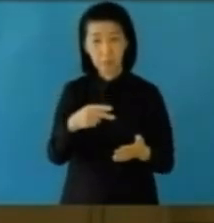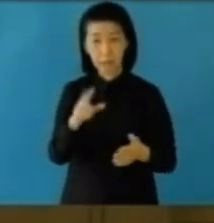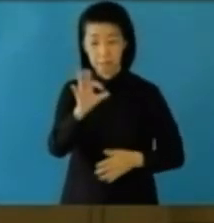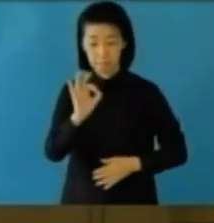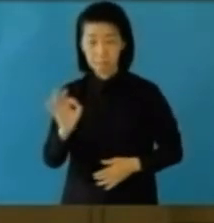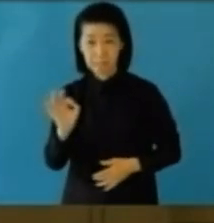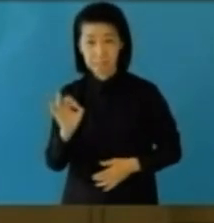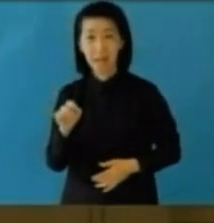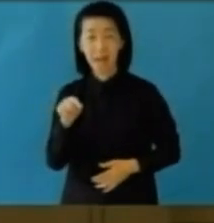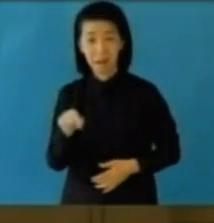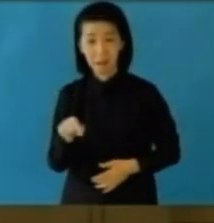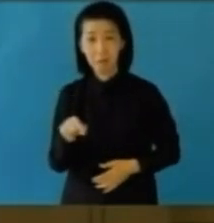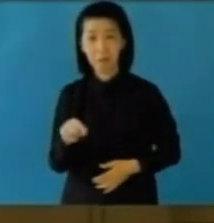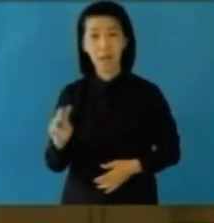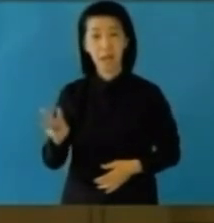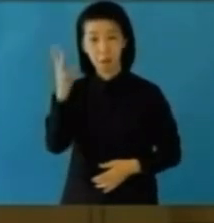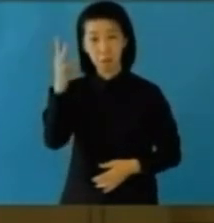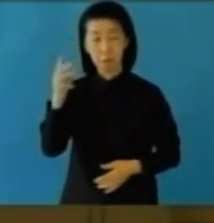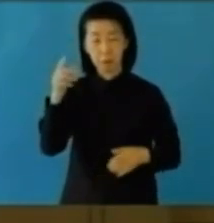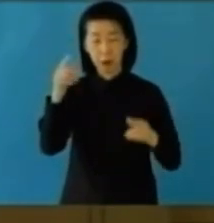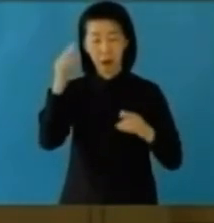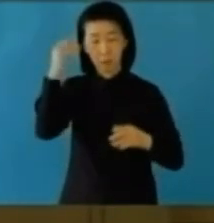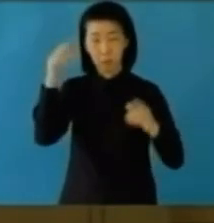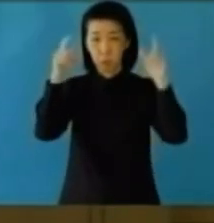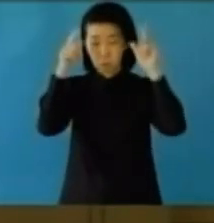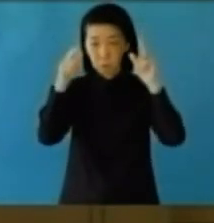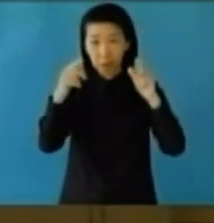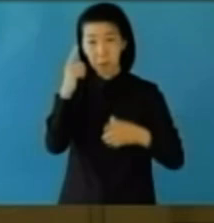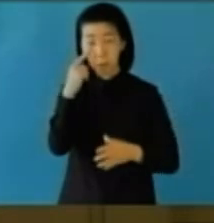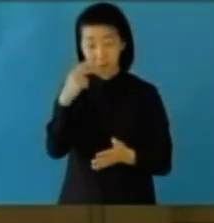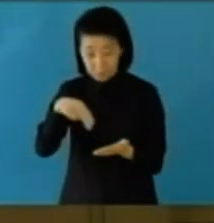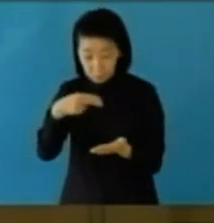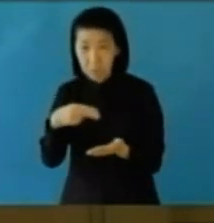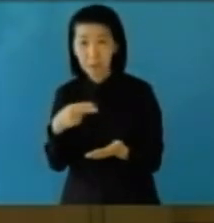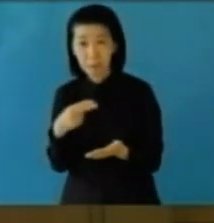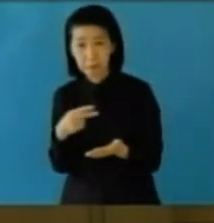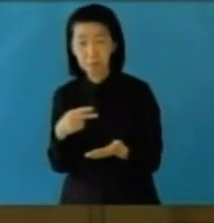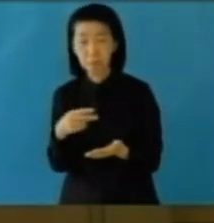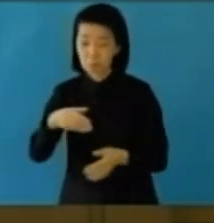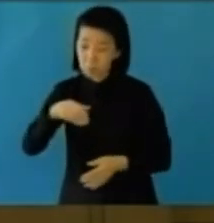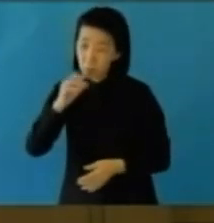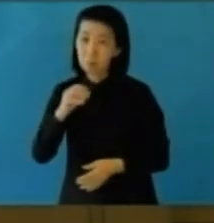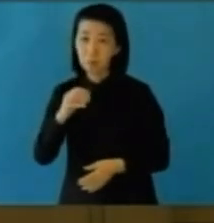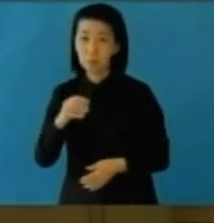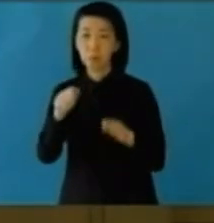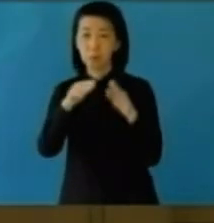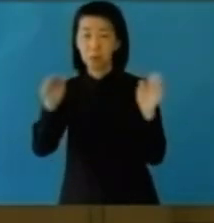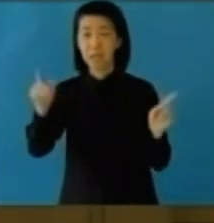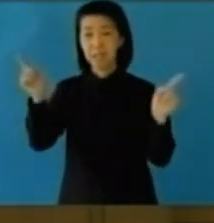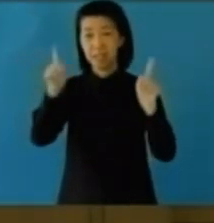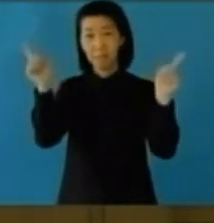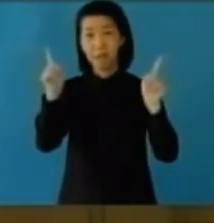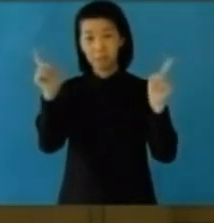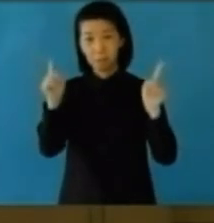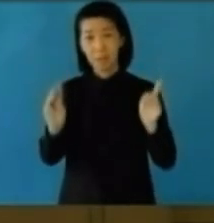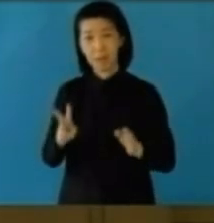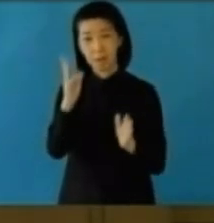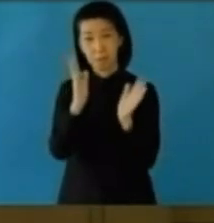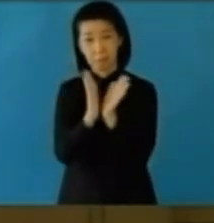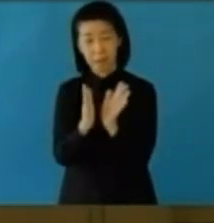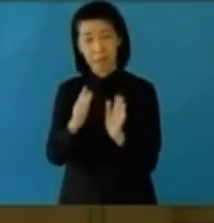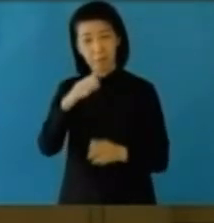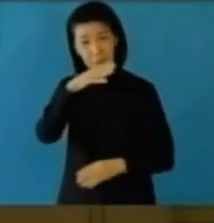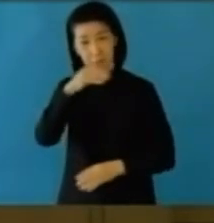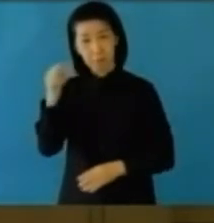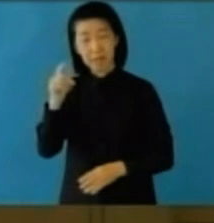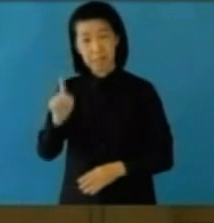での鹿児島黒牛、お茶等の試食シーンや、各種ステージイベント等を通じて、本県の持つ豊かな自然や